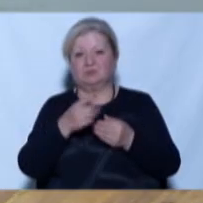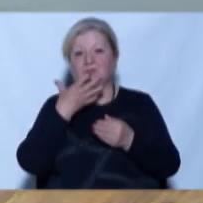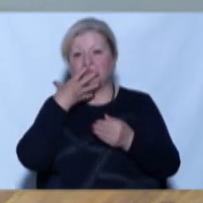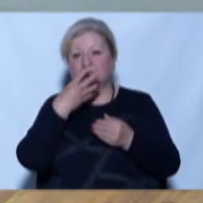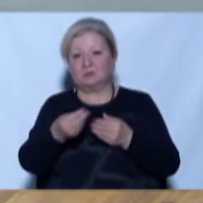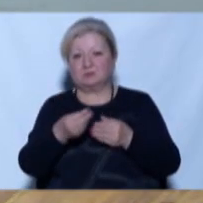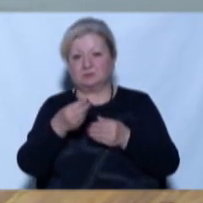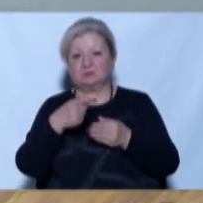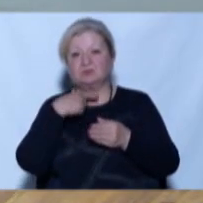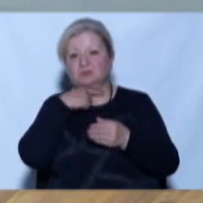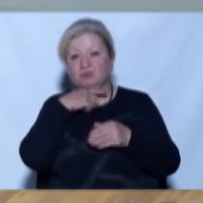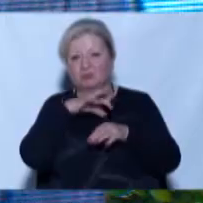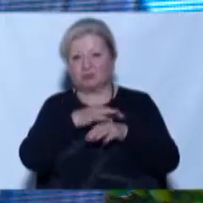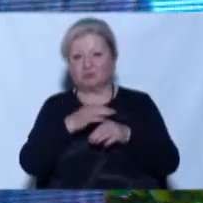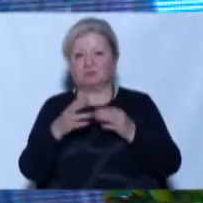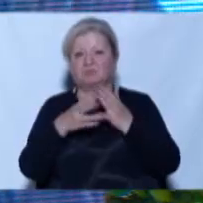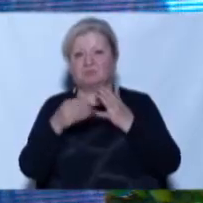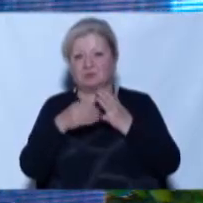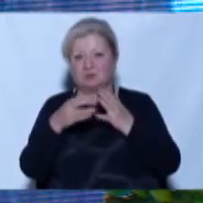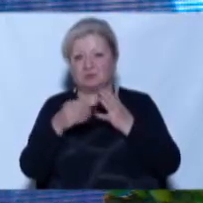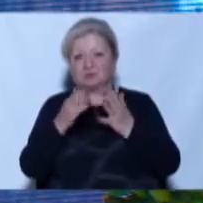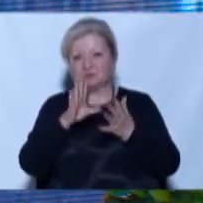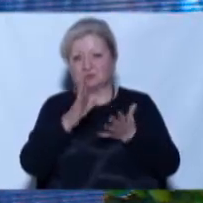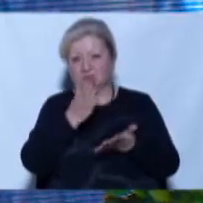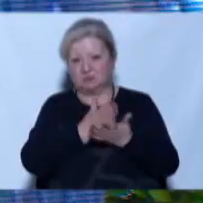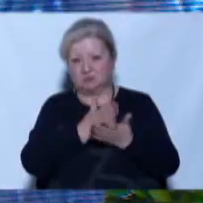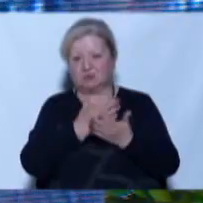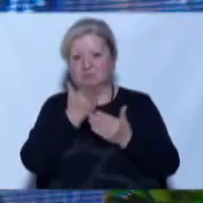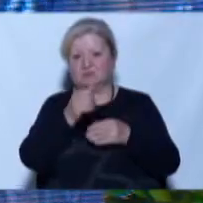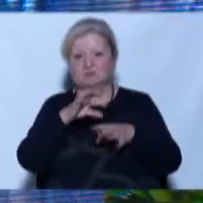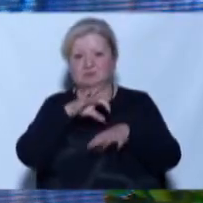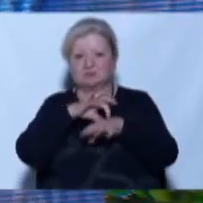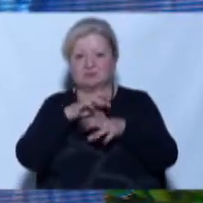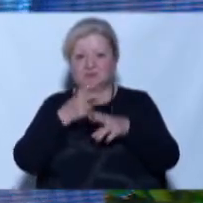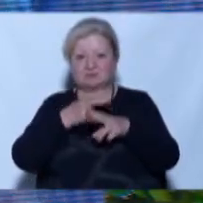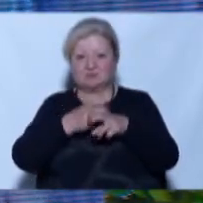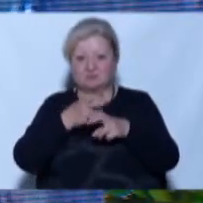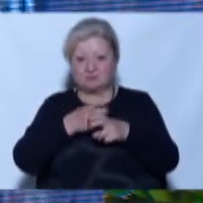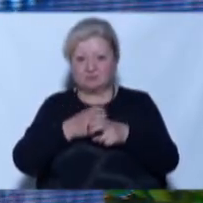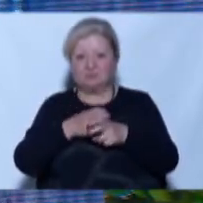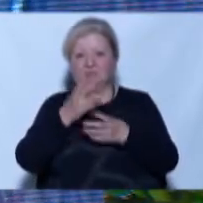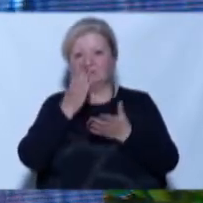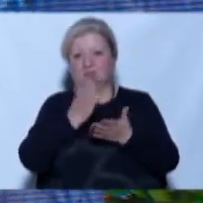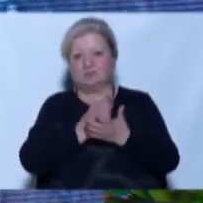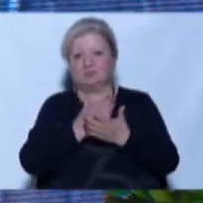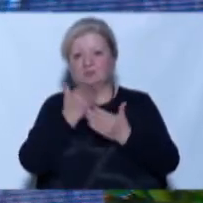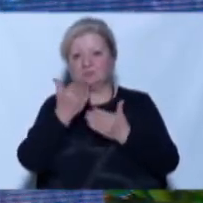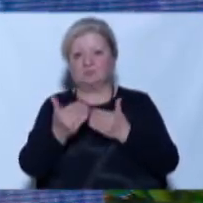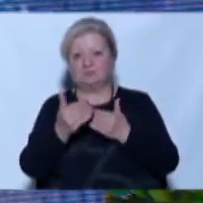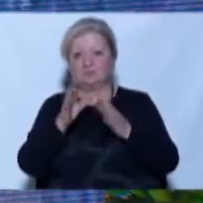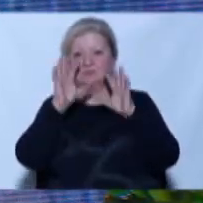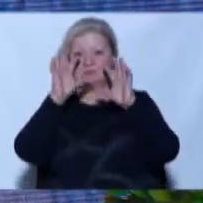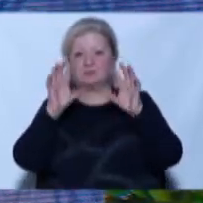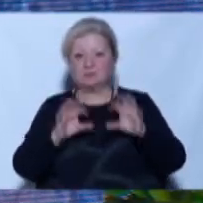ხორცი მიწა იქნებოდა. მისი ძვლები ის ქანების კანონზომიერი პროცესი იქნებოდა,